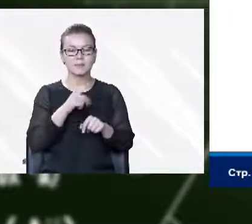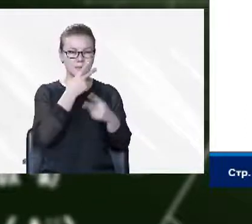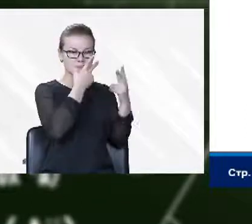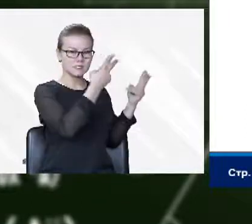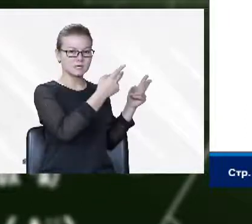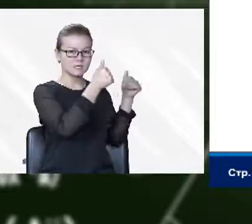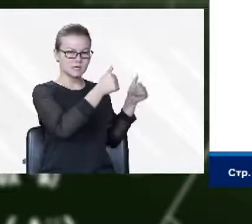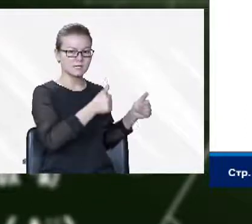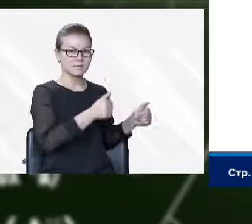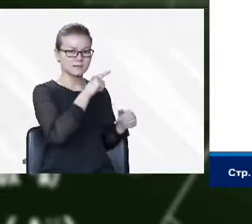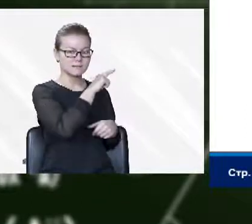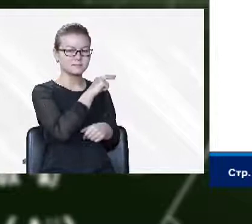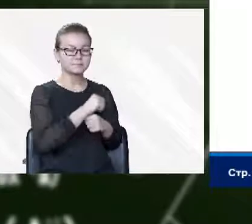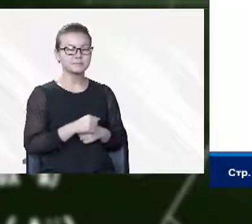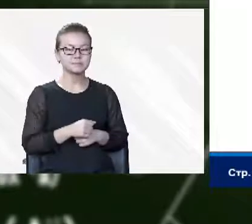Посмотрите на экран.